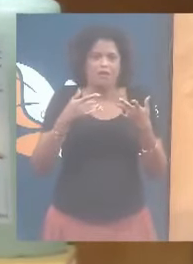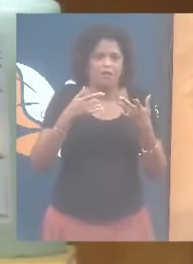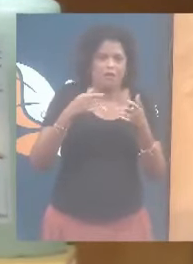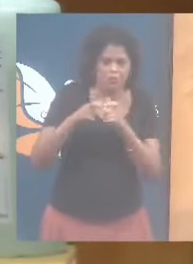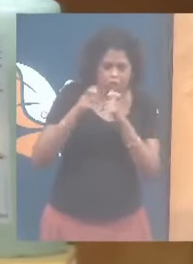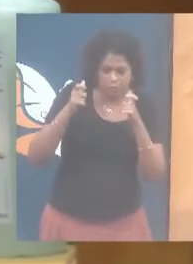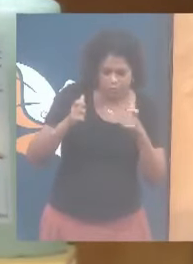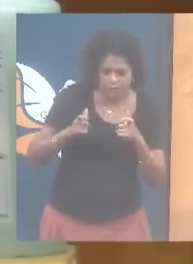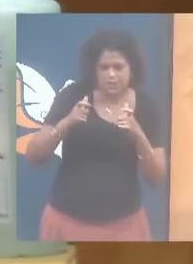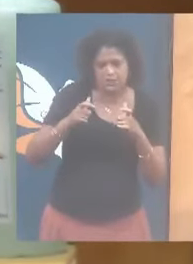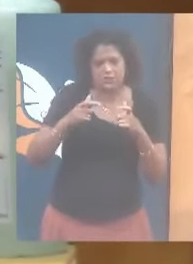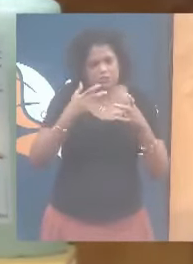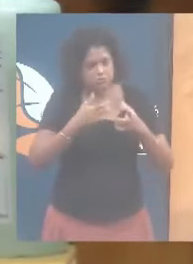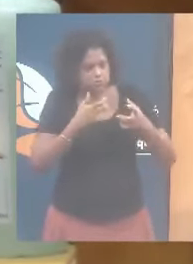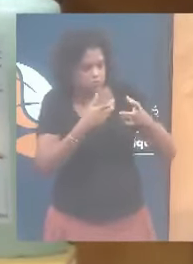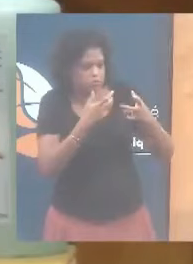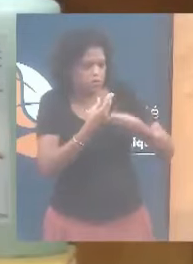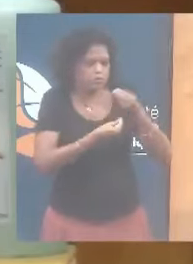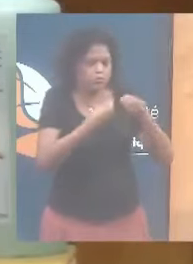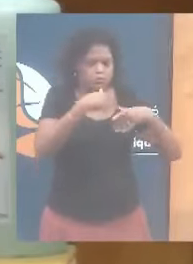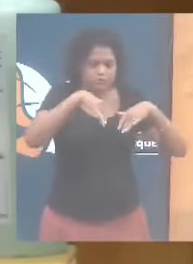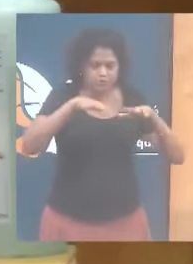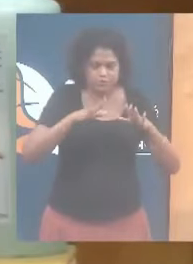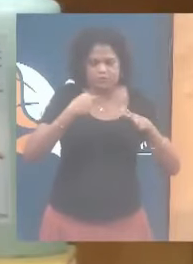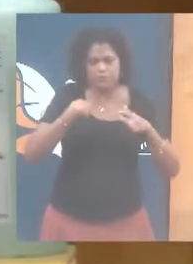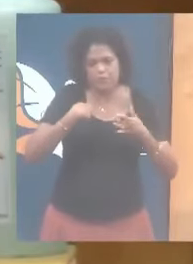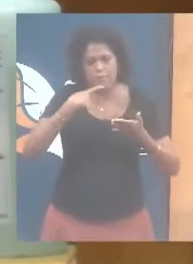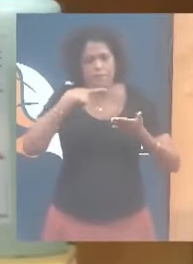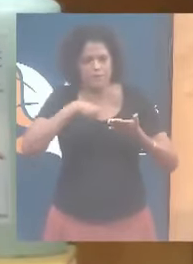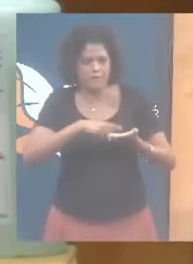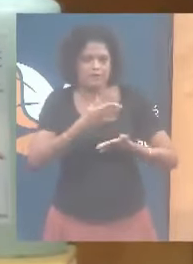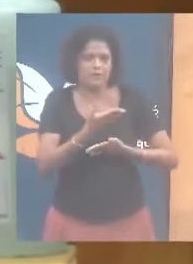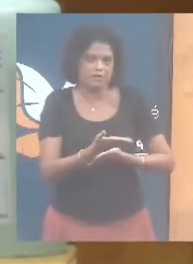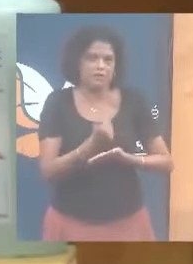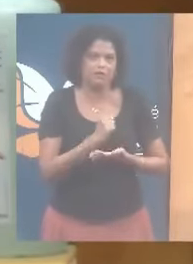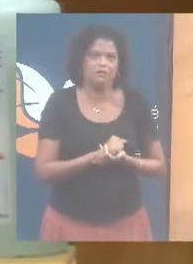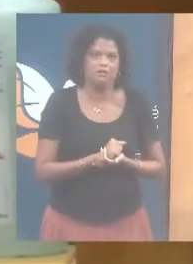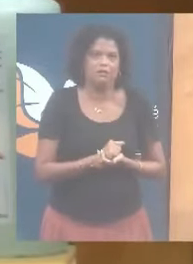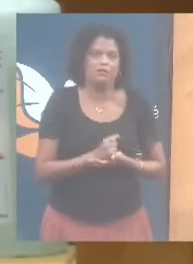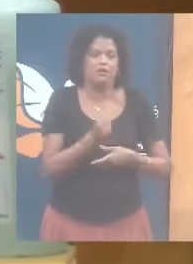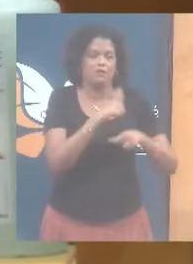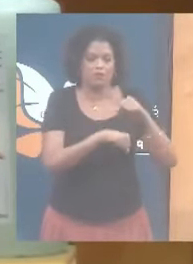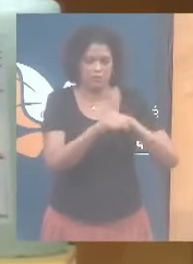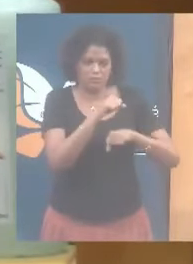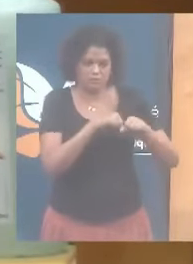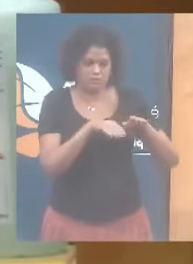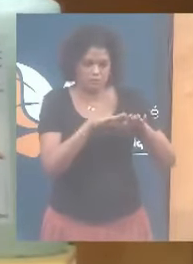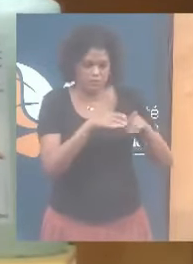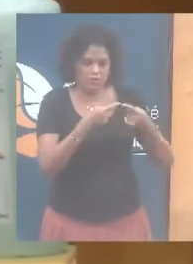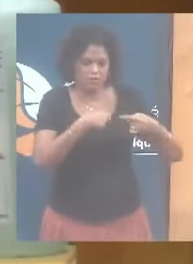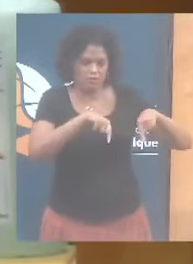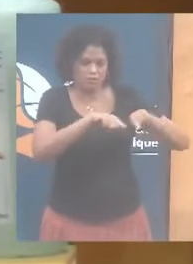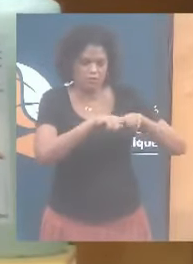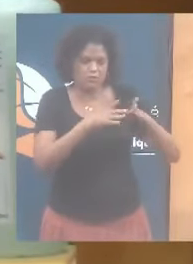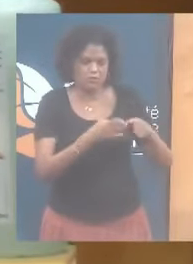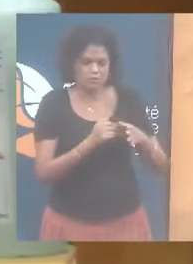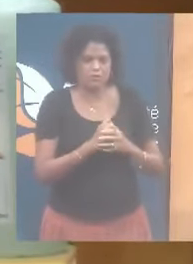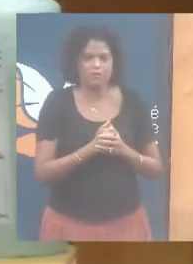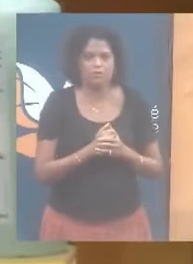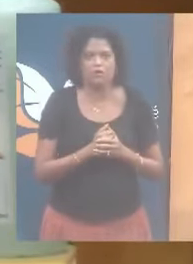cela. Donc je préconise plutôt la mise en place d'une commission, plutôt que ce soit des